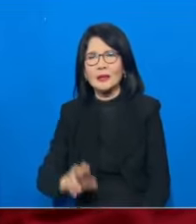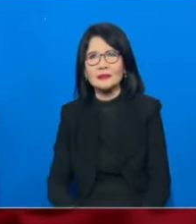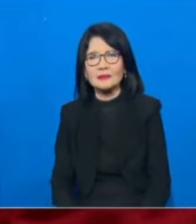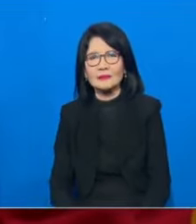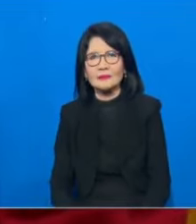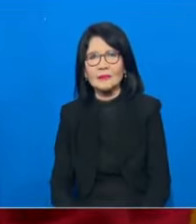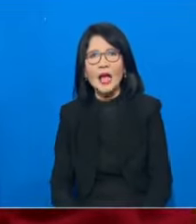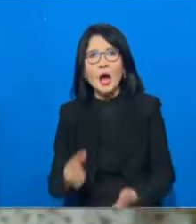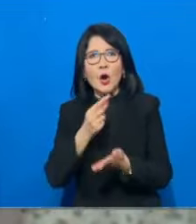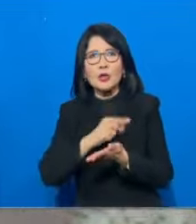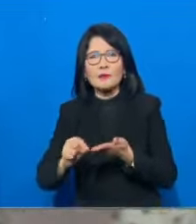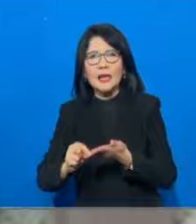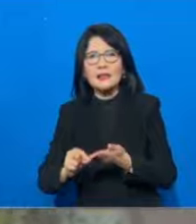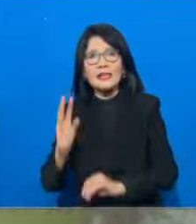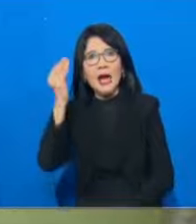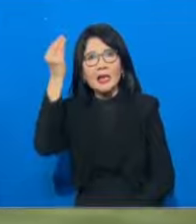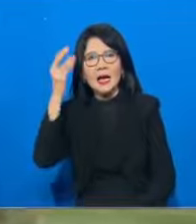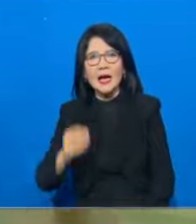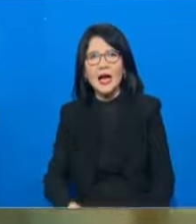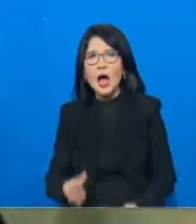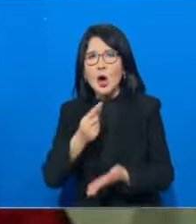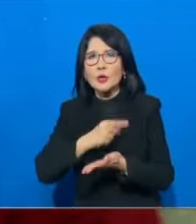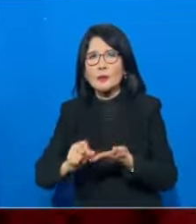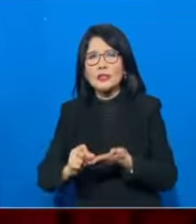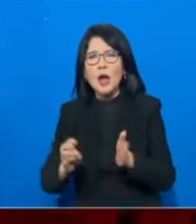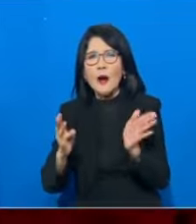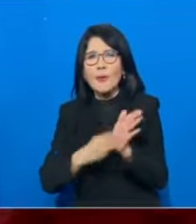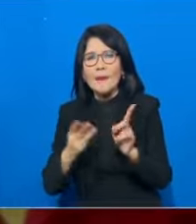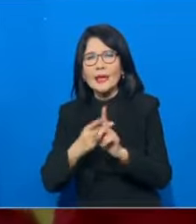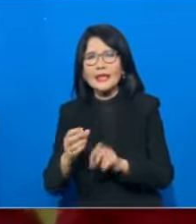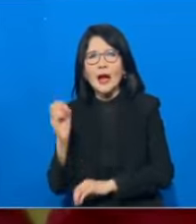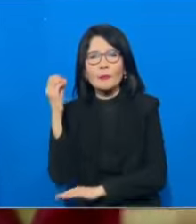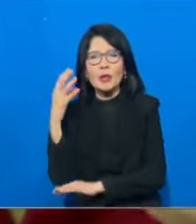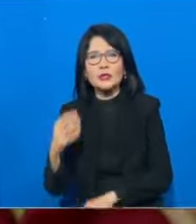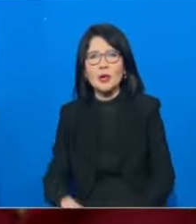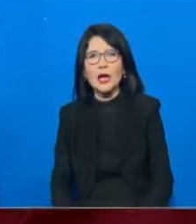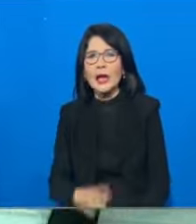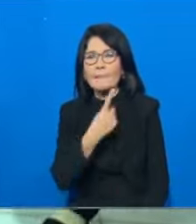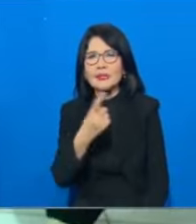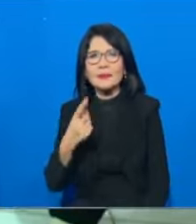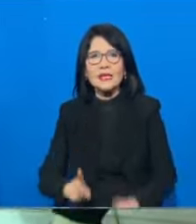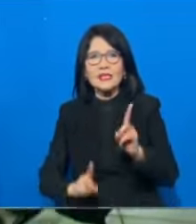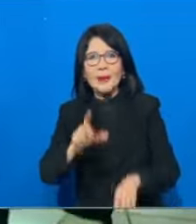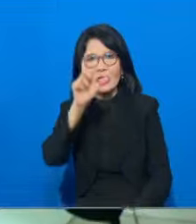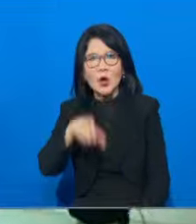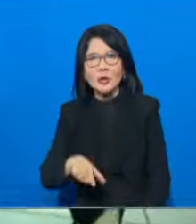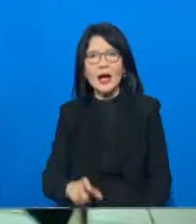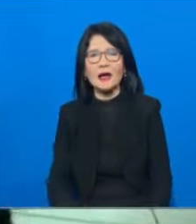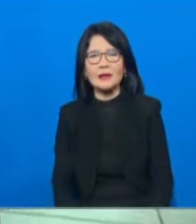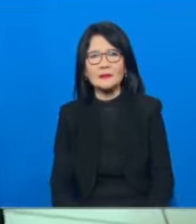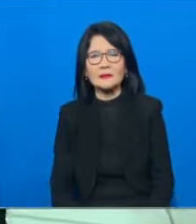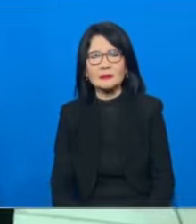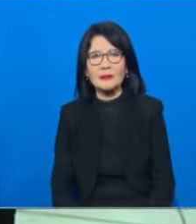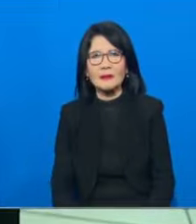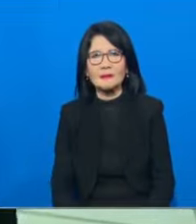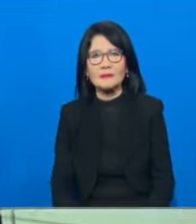anaranya Universitas Negeri Jakarta Universitas Muhammadiyah Purworejo dengan masing-masing 11 orang mahasiswa disabilitas